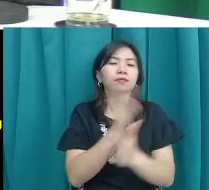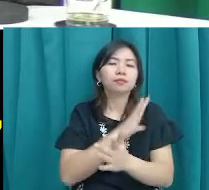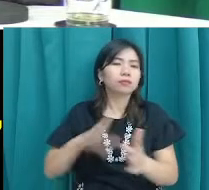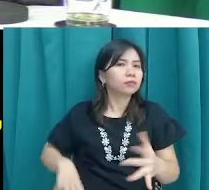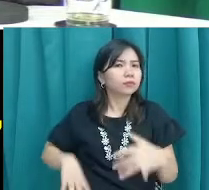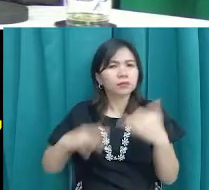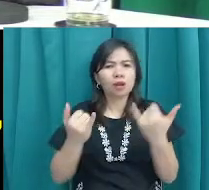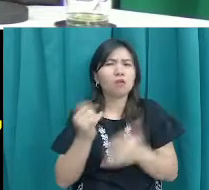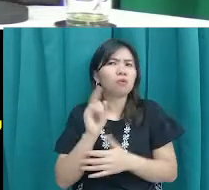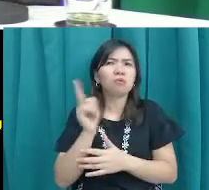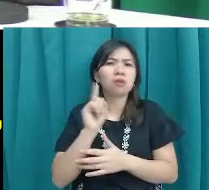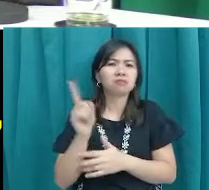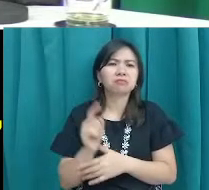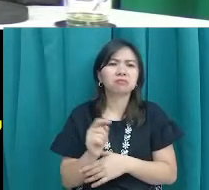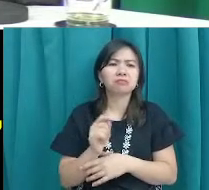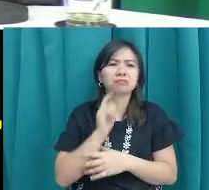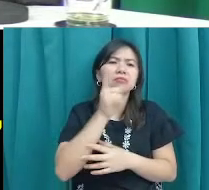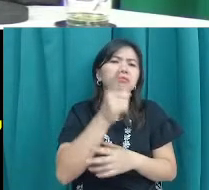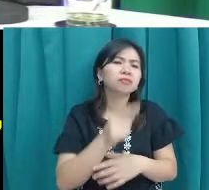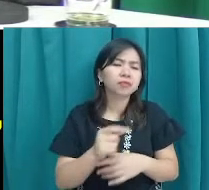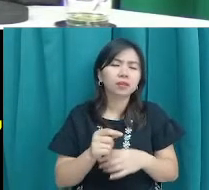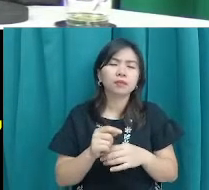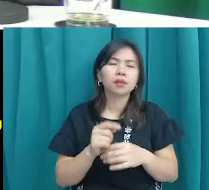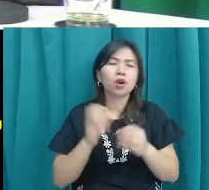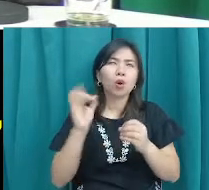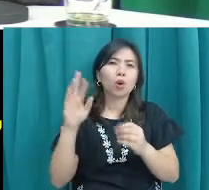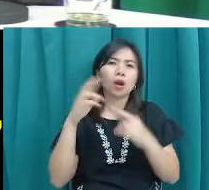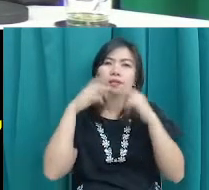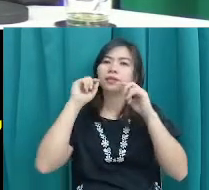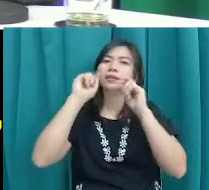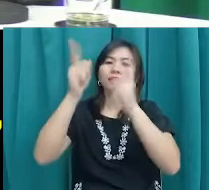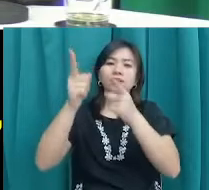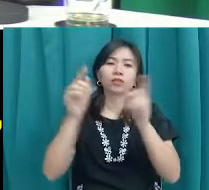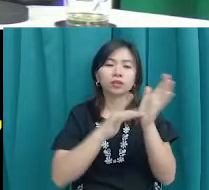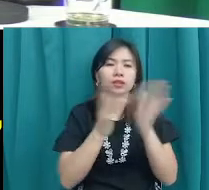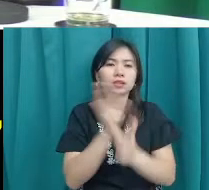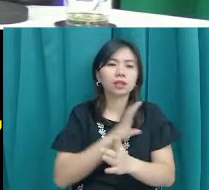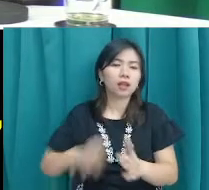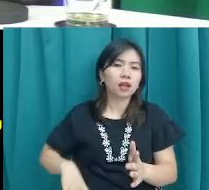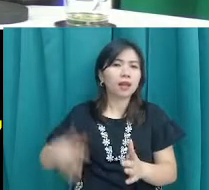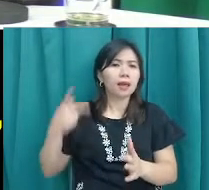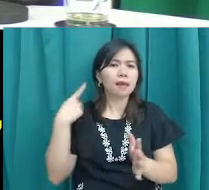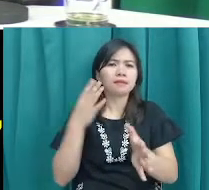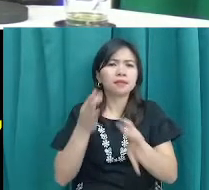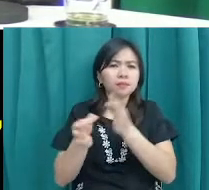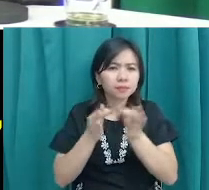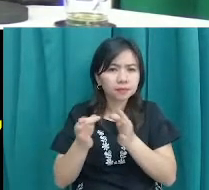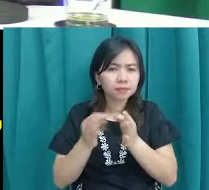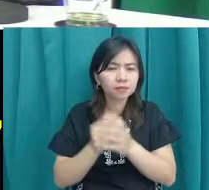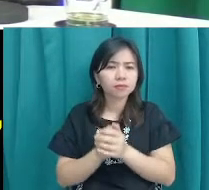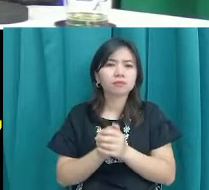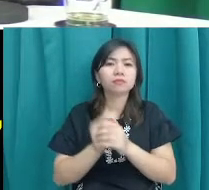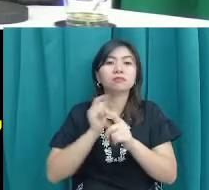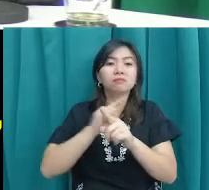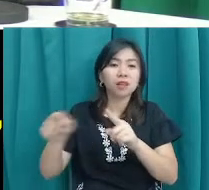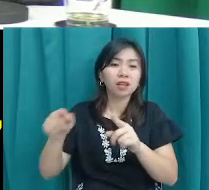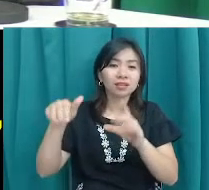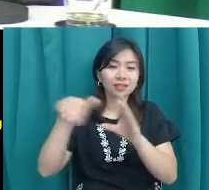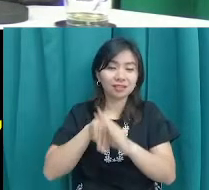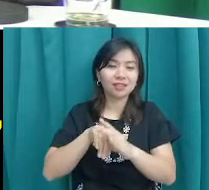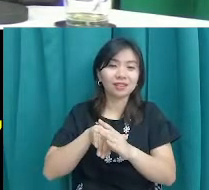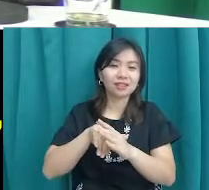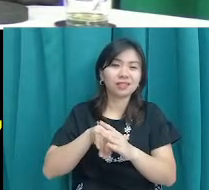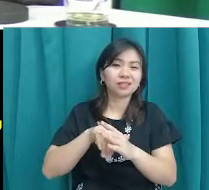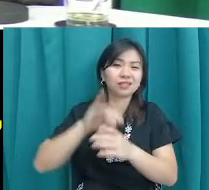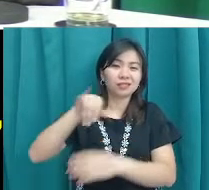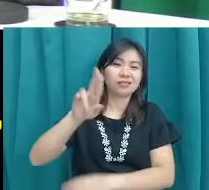anong sagot sa kanila ng Panginoon? Verse 23 and verse 24, may explanation. Pagdating kay Judas, ano na lang sagot ng Panginoon?